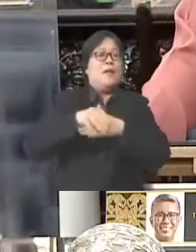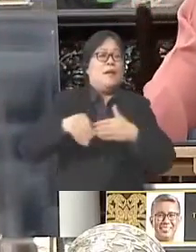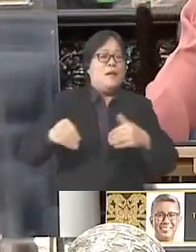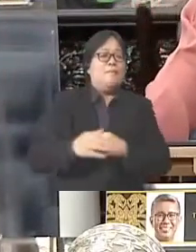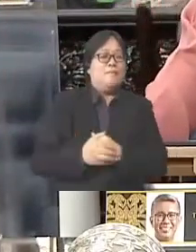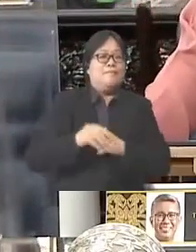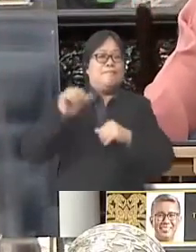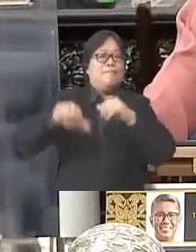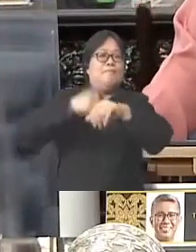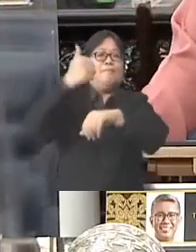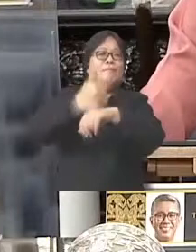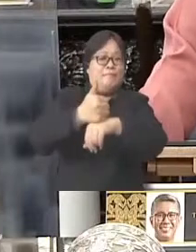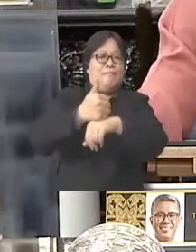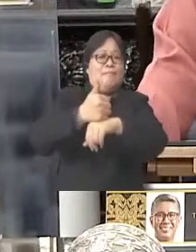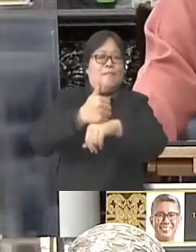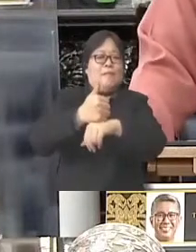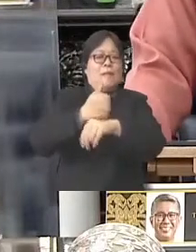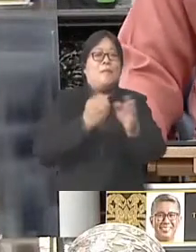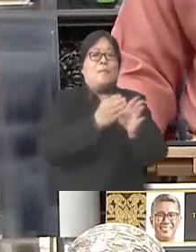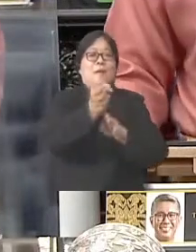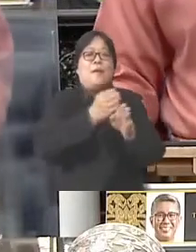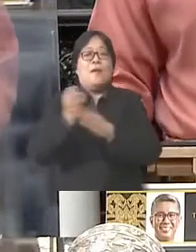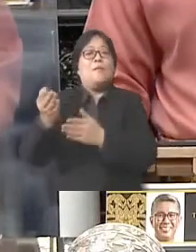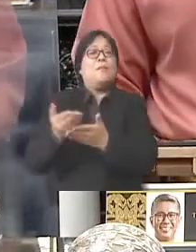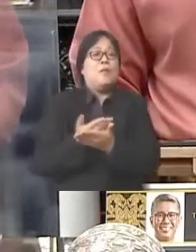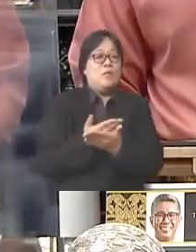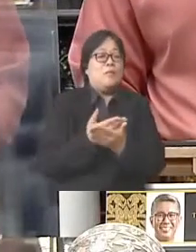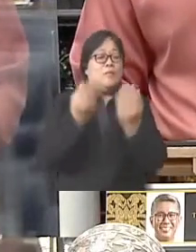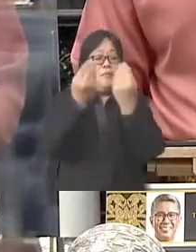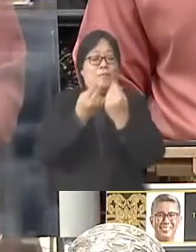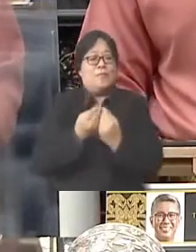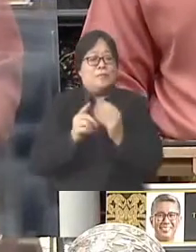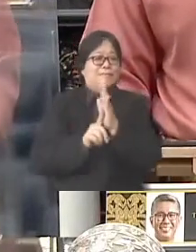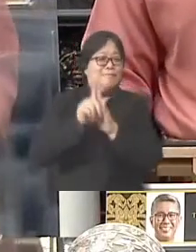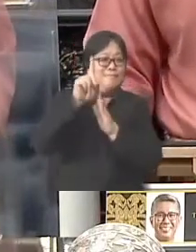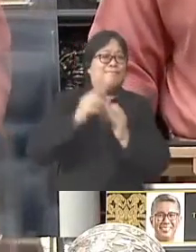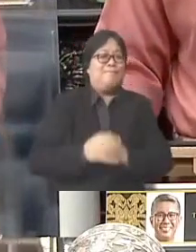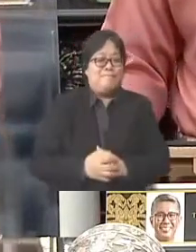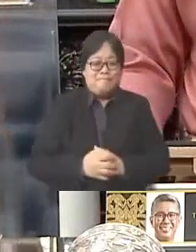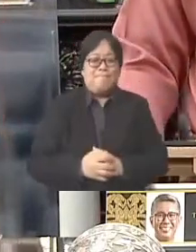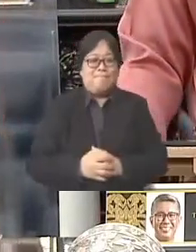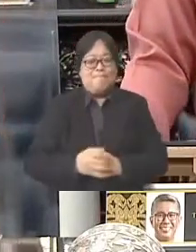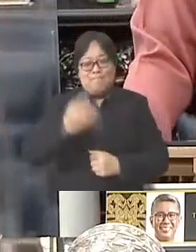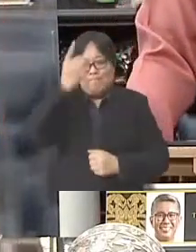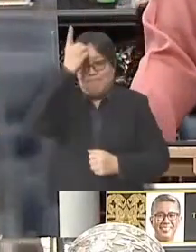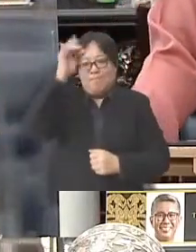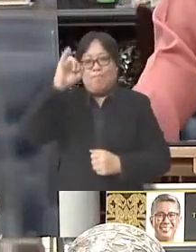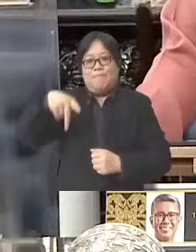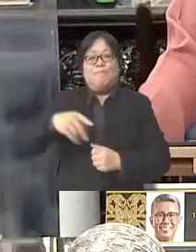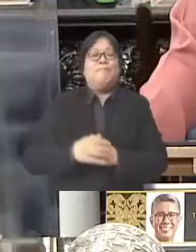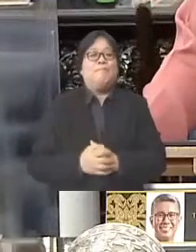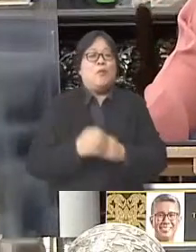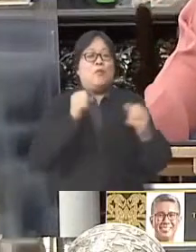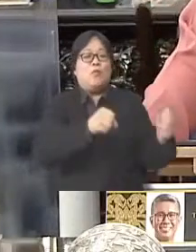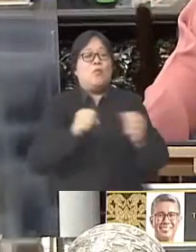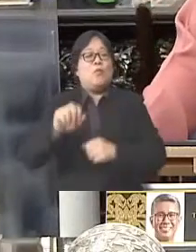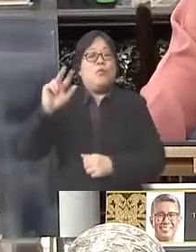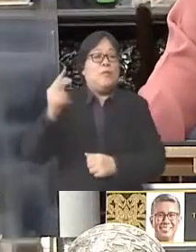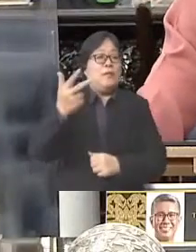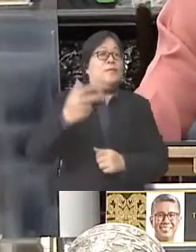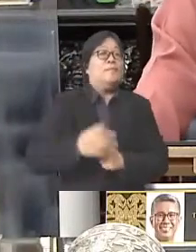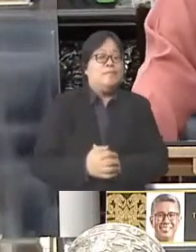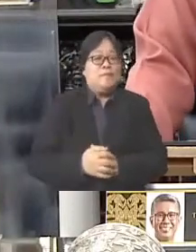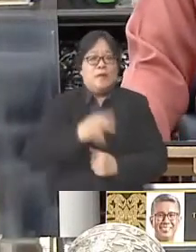sebagai pemangkin kepada pertumbuhan sektor-sektor baharu bernilai tinggi tato ini betul bagi saji